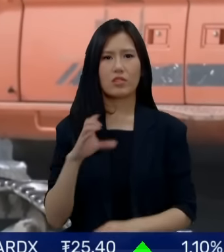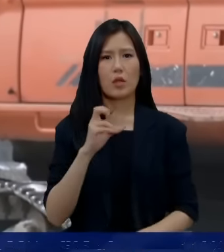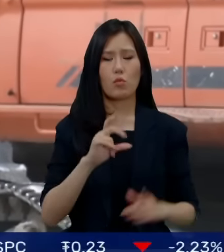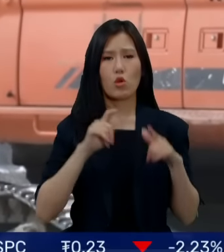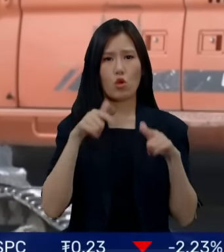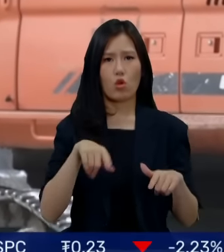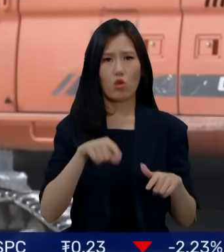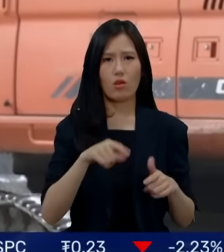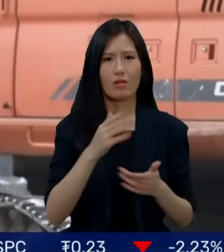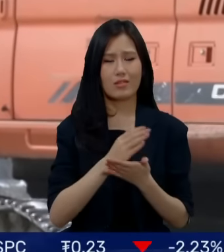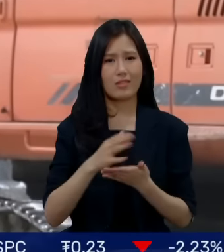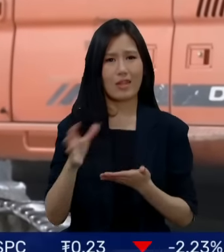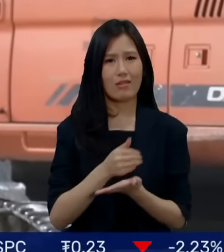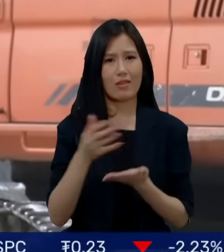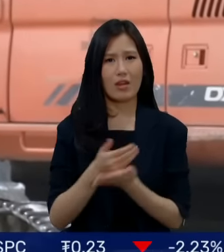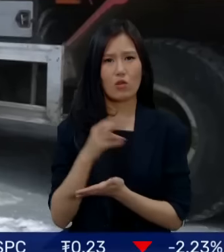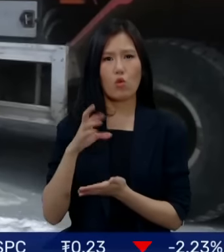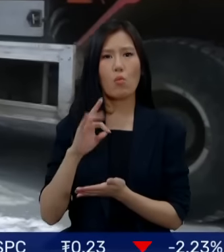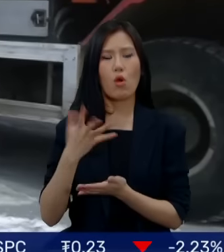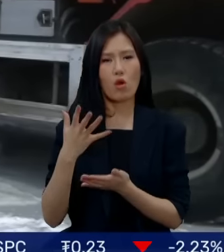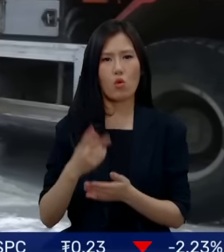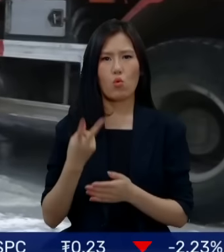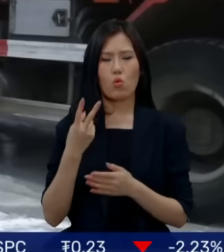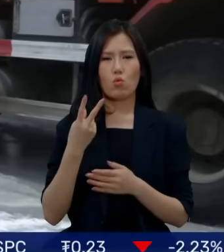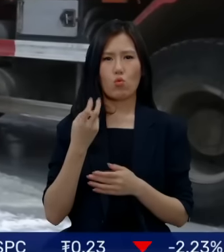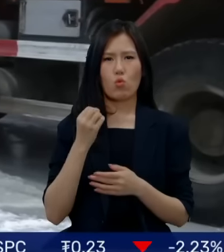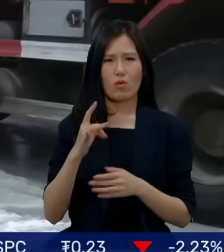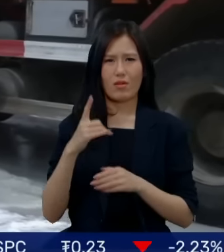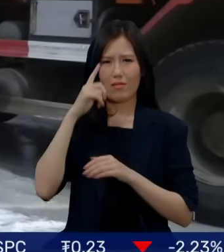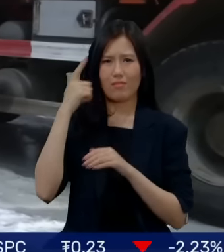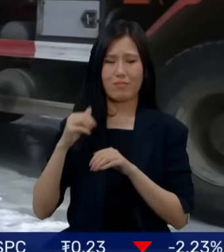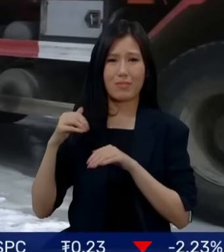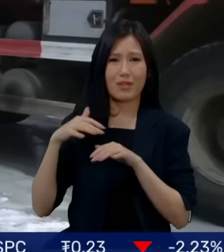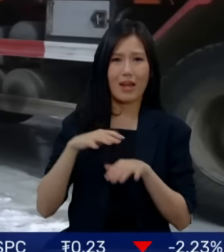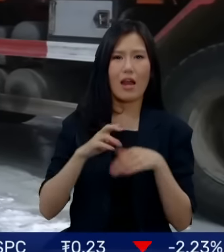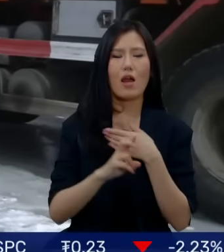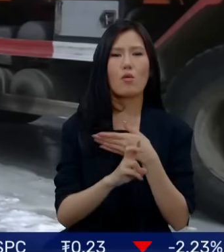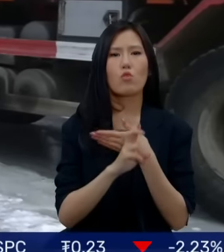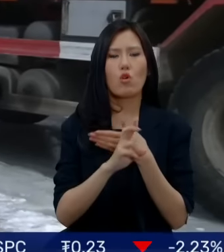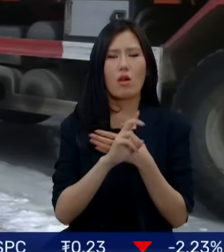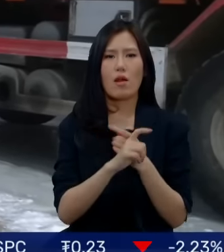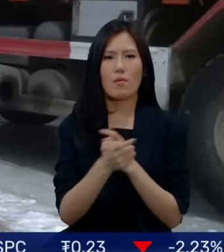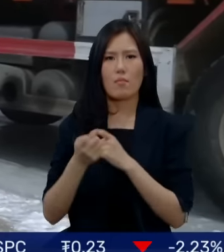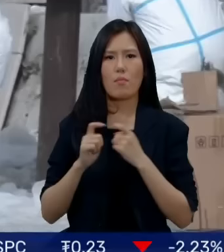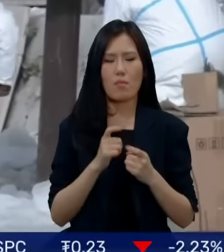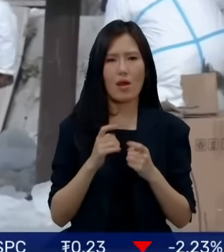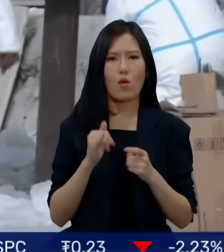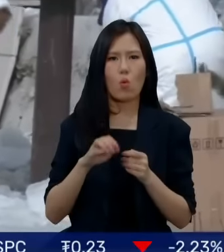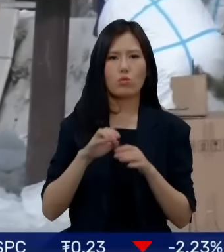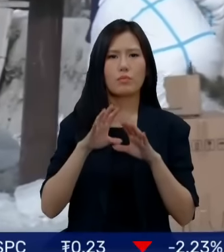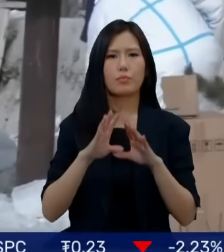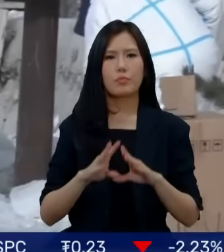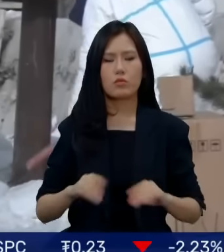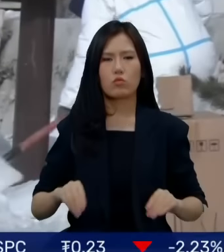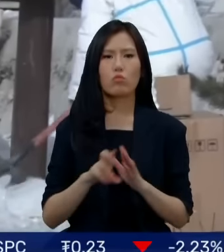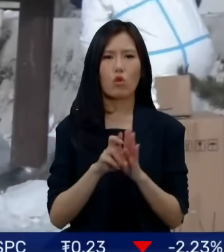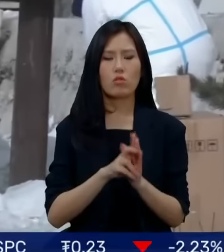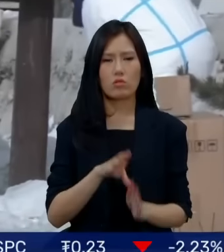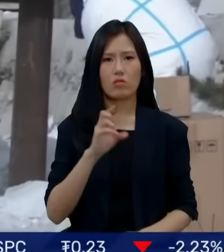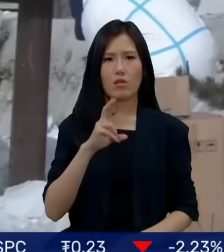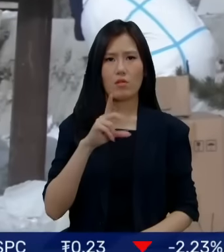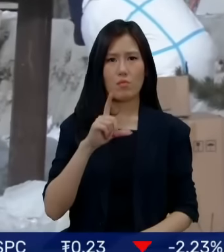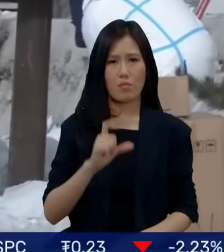мөсийг боталж зөөх нь шар усны үер боллоо гэхэд далангаас халилгүйгээр чөлөөтэй урсах урсцыг гаргаж өгч байгаа гэлээ. Энэ хүрээнд Сэлбголд агуух 30